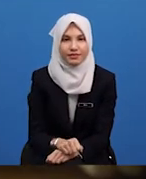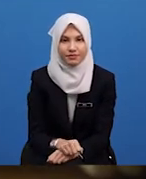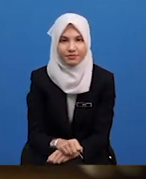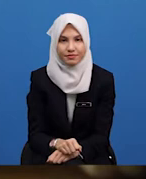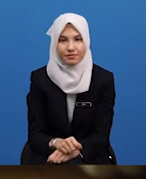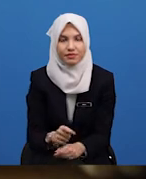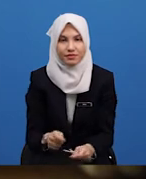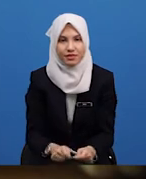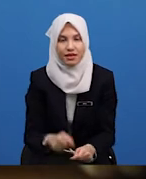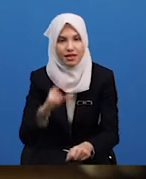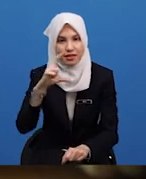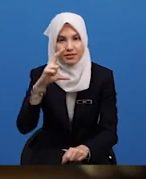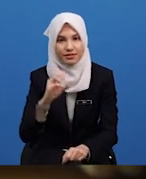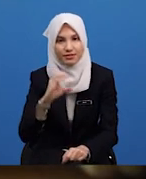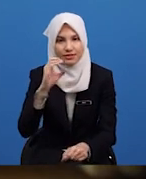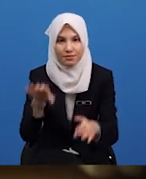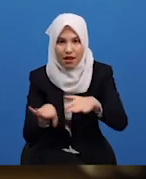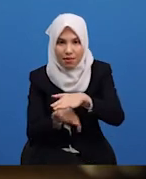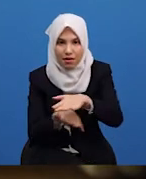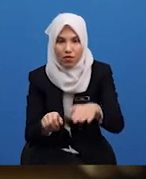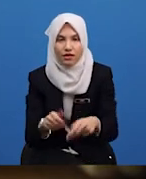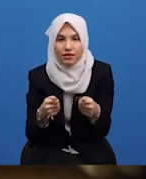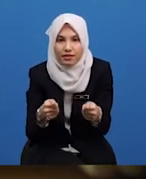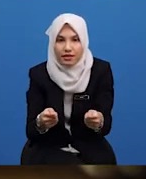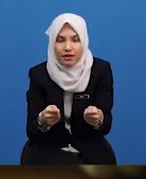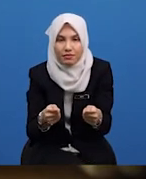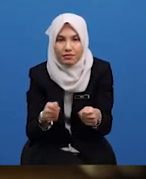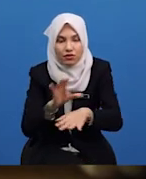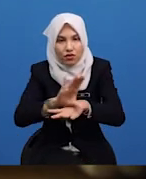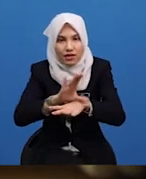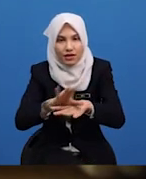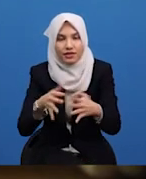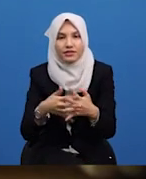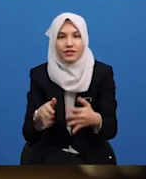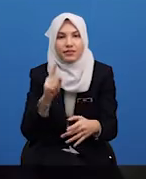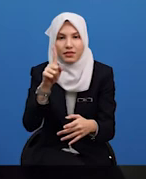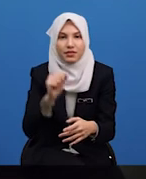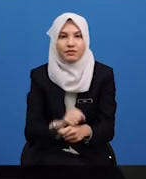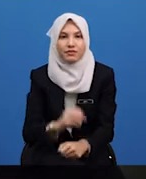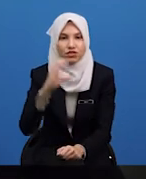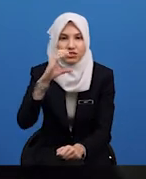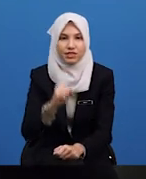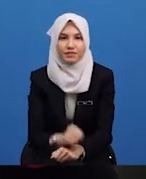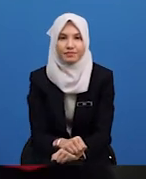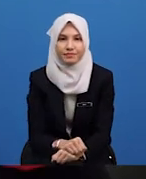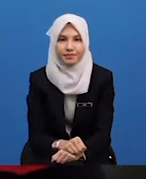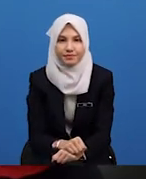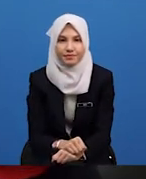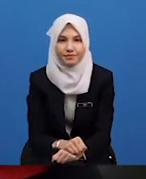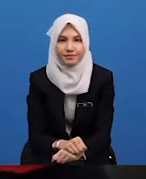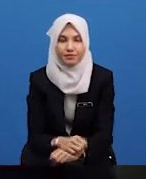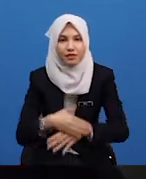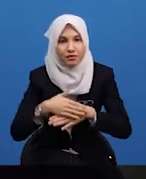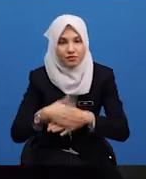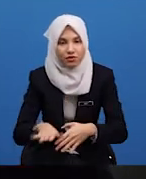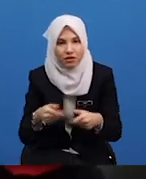bawah iaitu tali C. Jadi not pertama yang akan kita tekan menggunakan jari pertama adalah sama, not C sharp. Kemudian kita